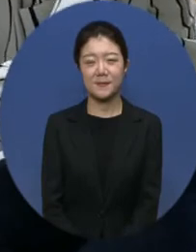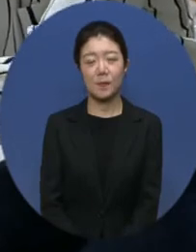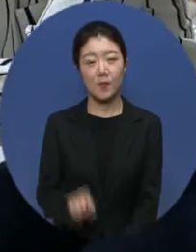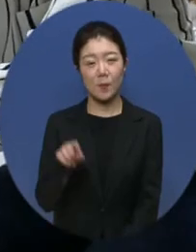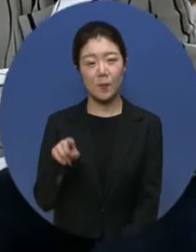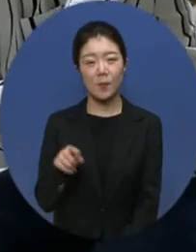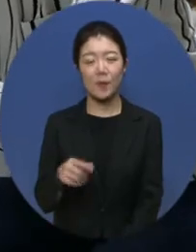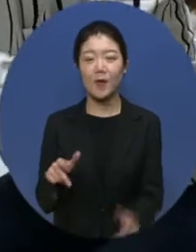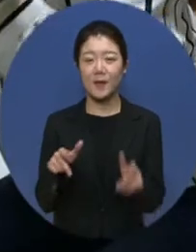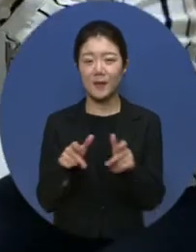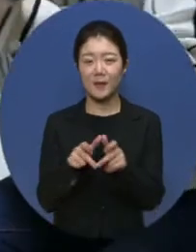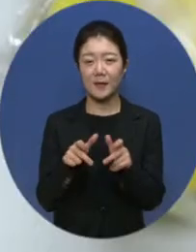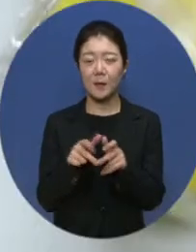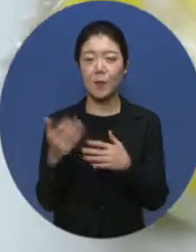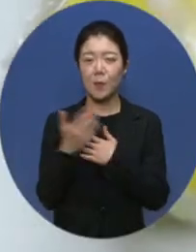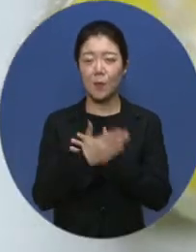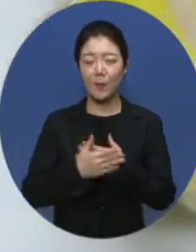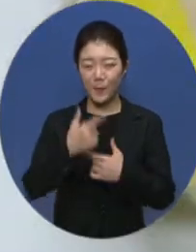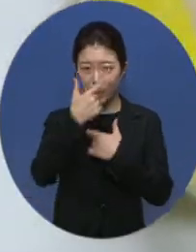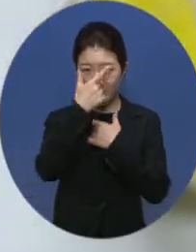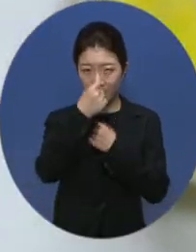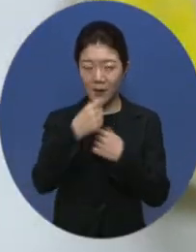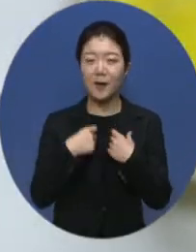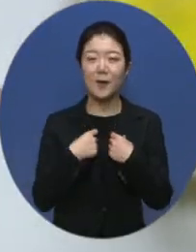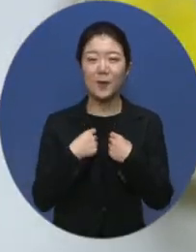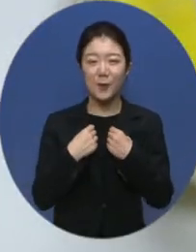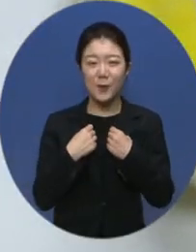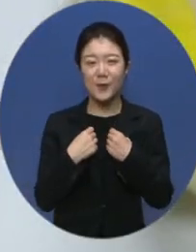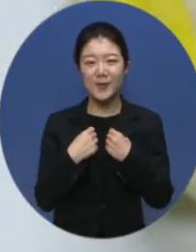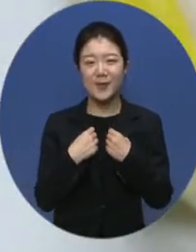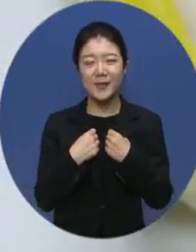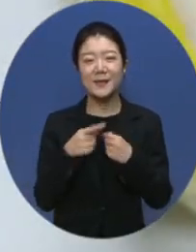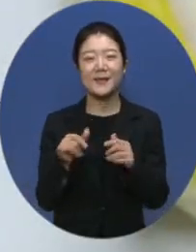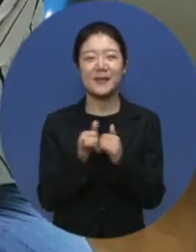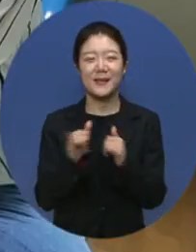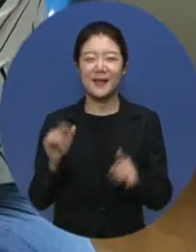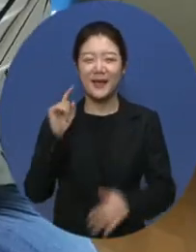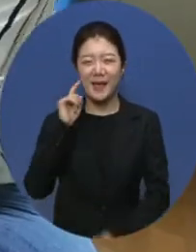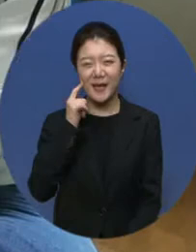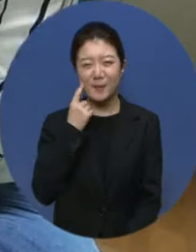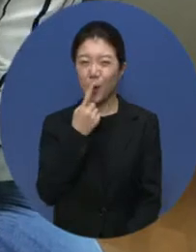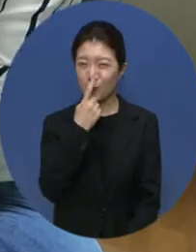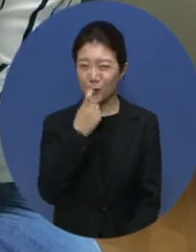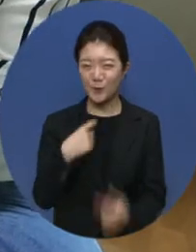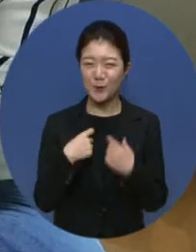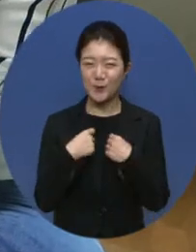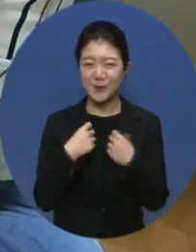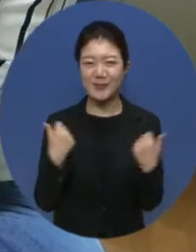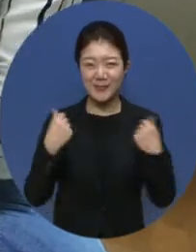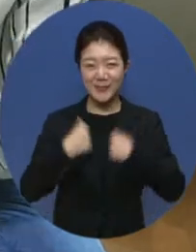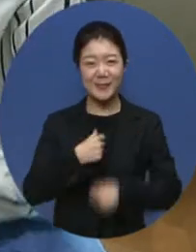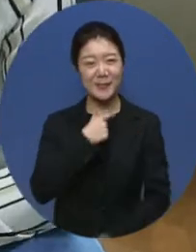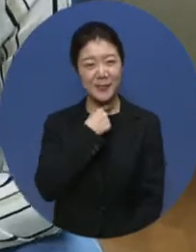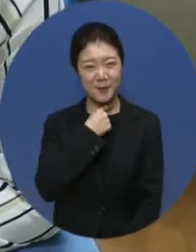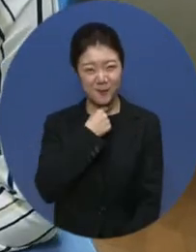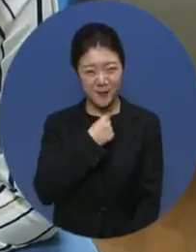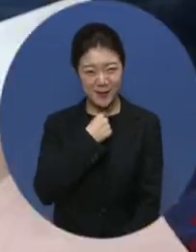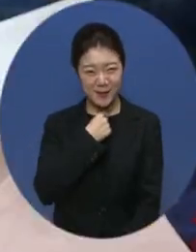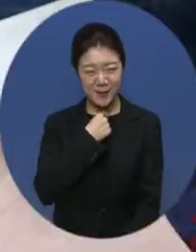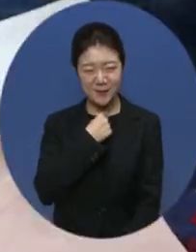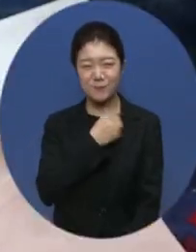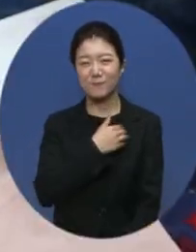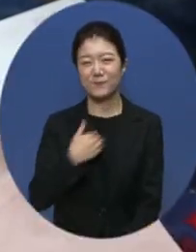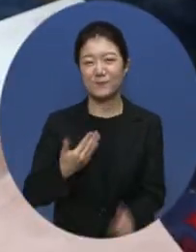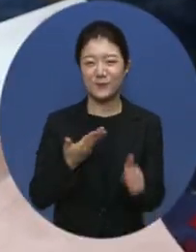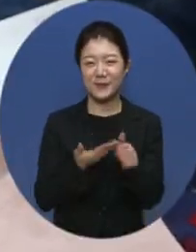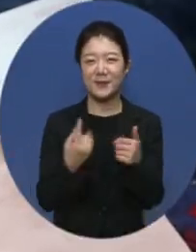여기 장애인의 몸에 딱 맞는 옷, 그리고 그들도 예쁘고 멋진 옷을 입고 싶다는 욕구를 채워주기